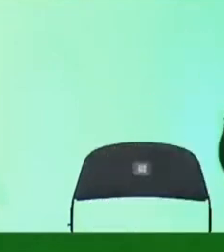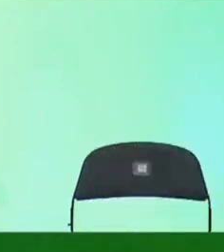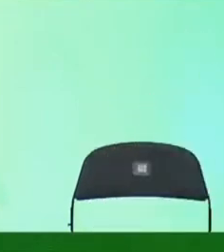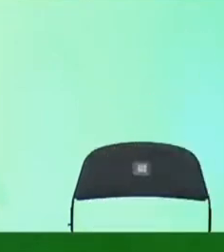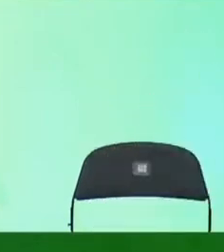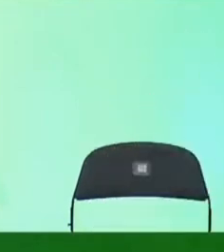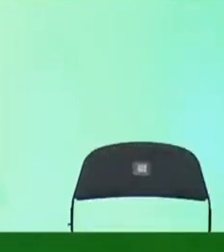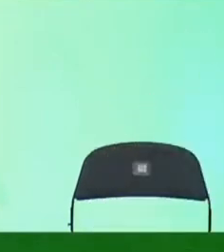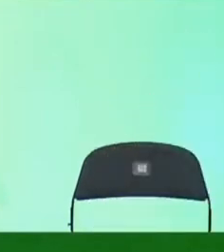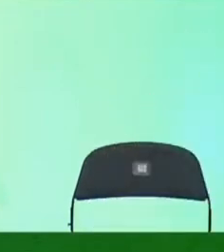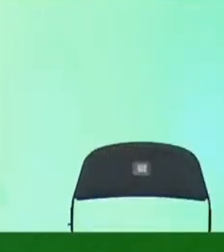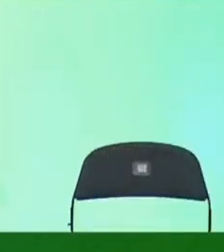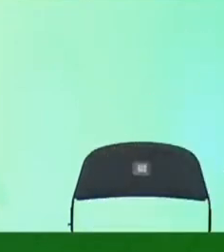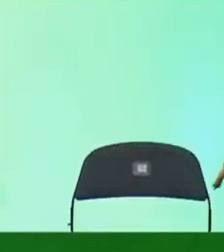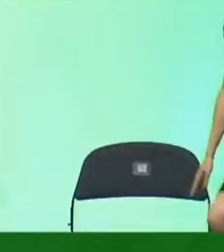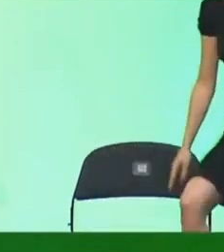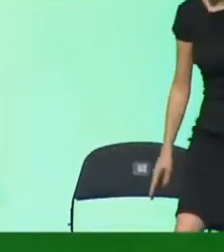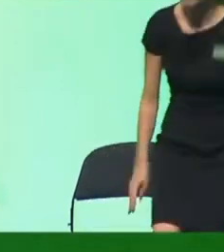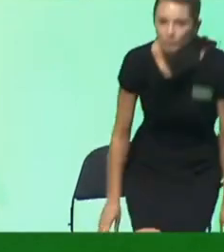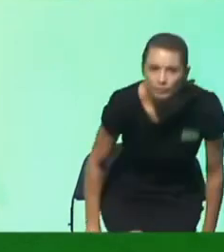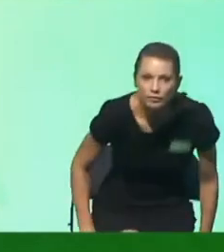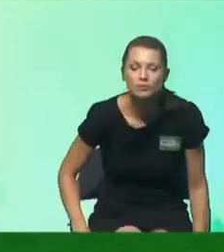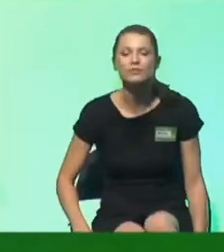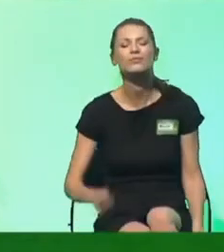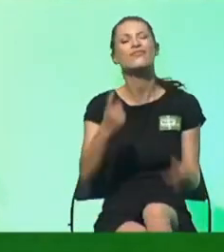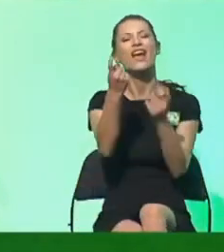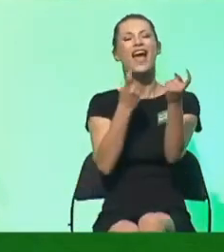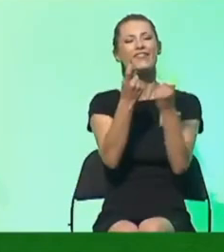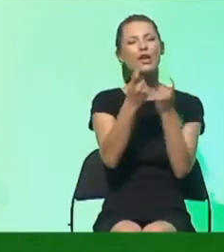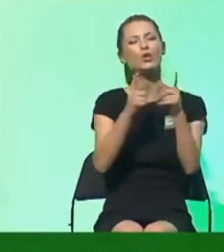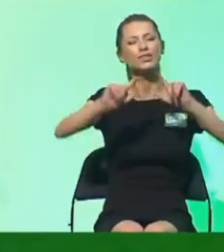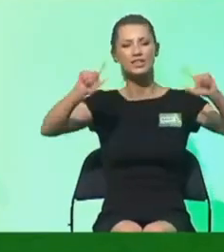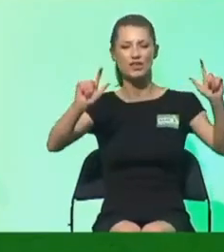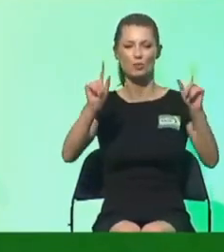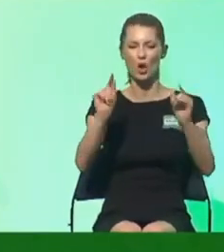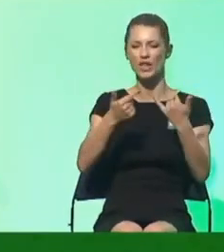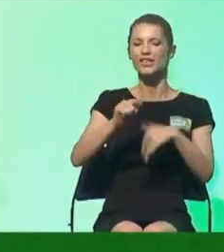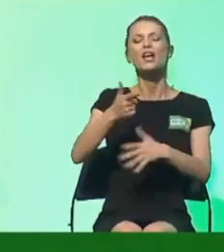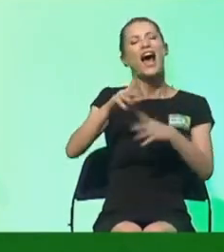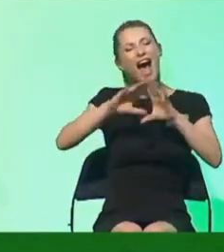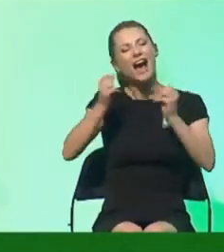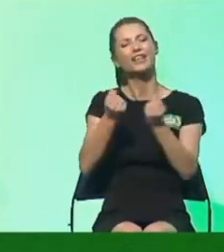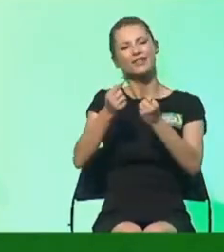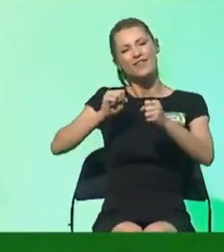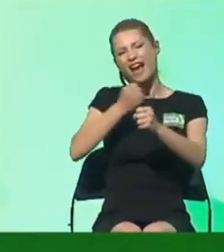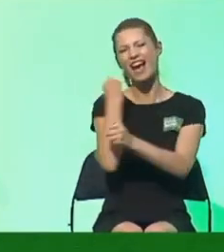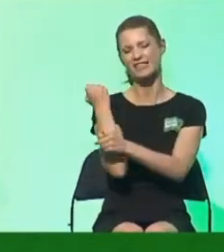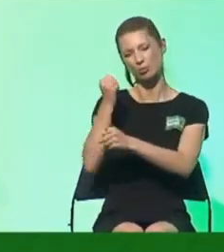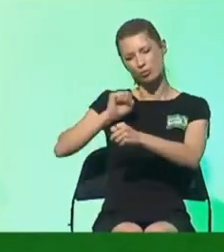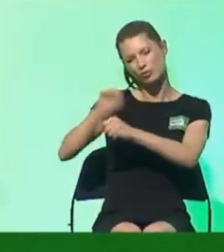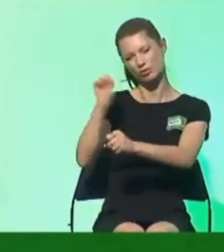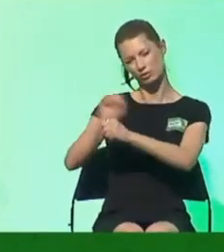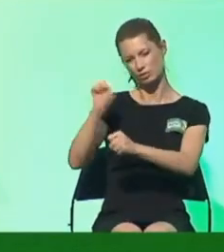Einwanderungsgesellschaft heißt auch der klare Einsatz gegen Rassismus, jeden Tag, immer und überall. Der Einsatz dafür